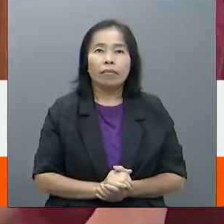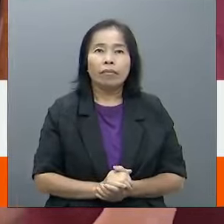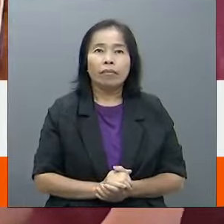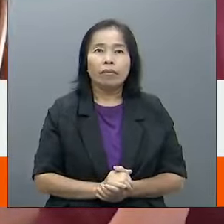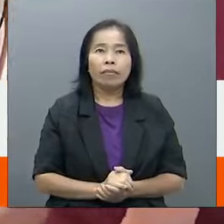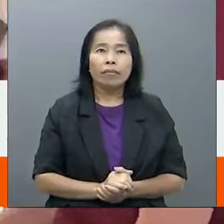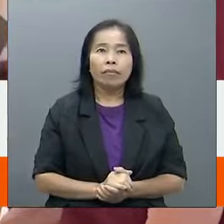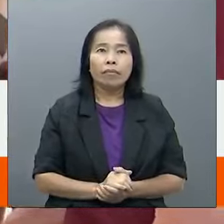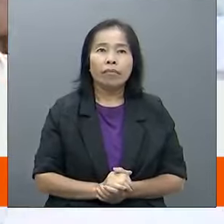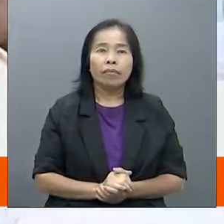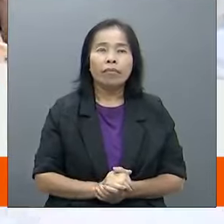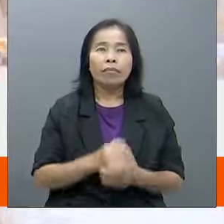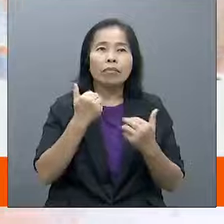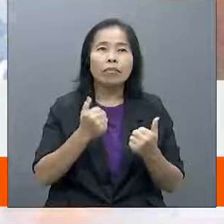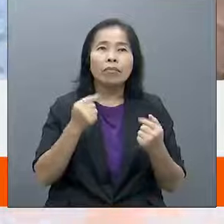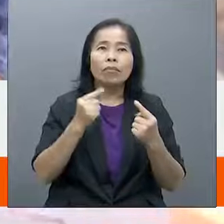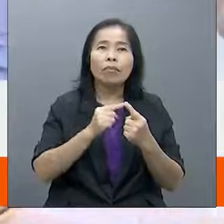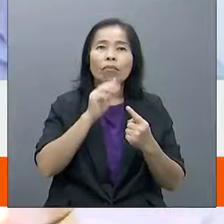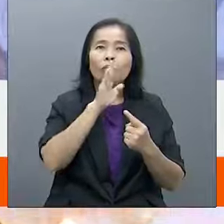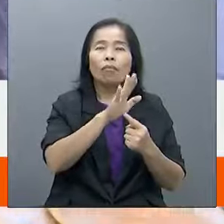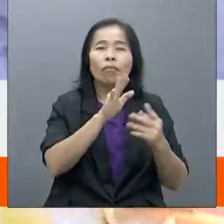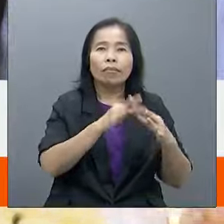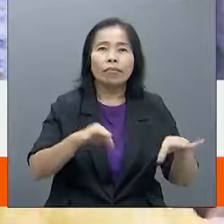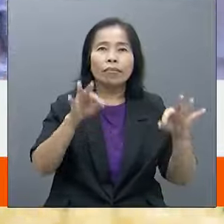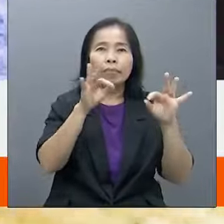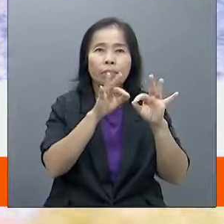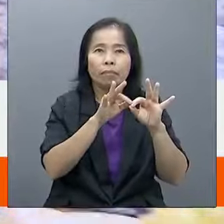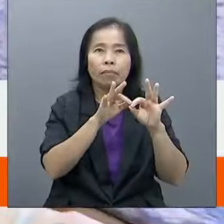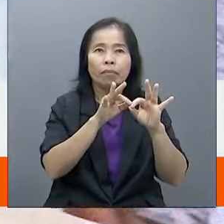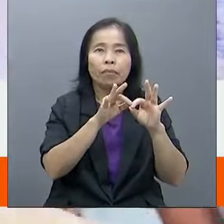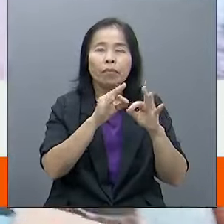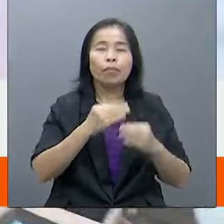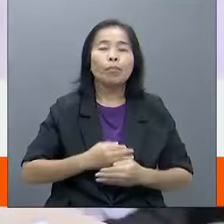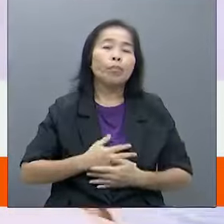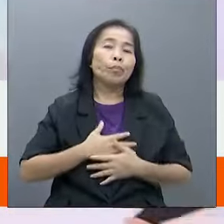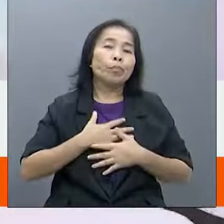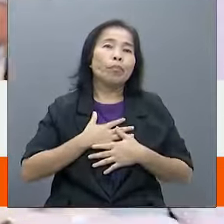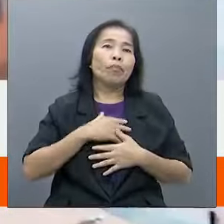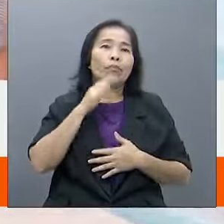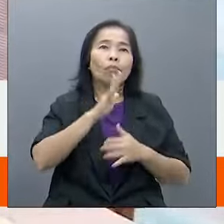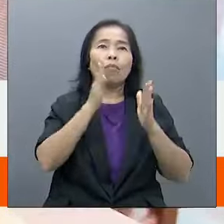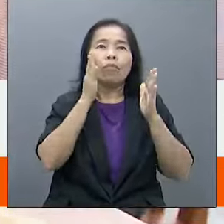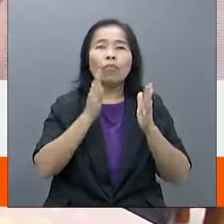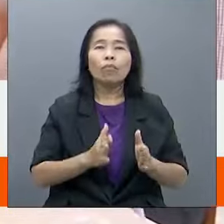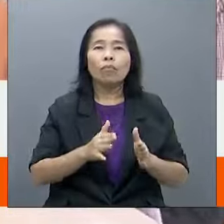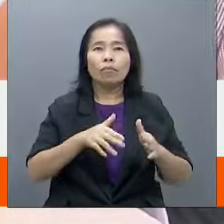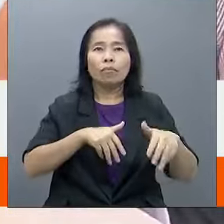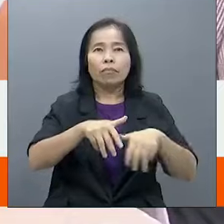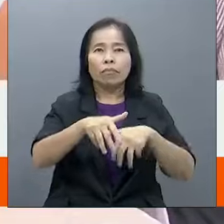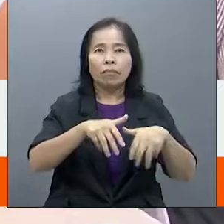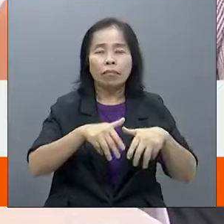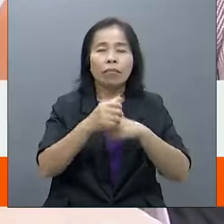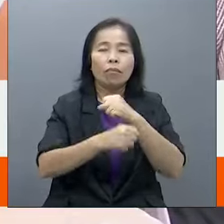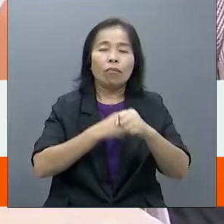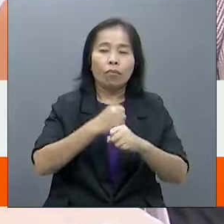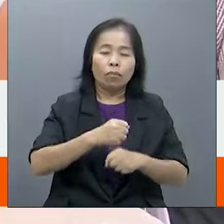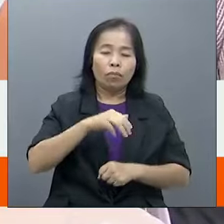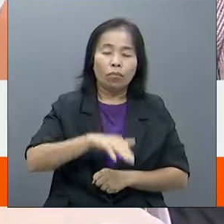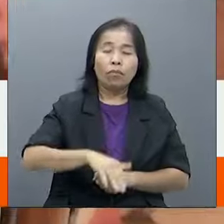การอำนวยความสะดวกด้วยไอ้ปัจจัยนะครับรวมถึงความสนใจของผู้คนด้วยโดยเฉพาะยิ่งดีเจเนอเรชันเนี่ยที่เราเรียกว่าค